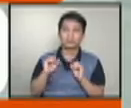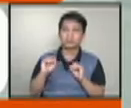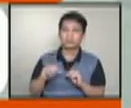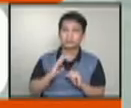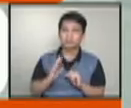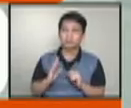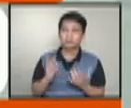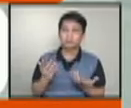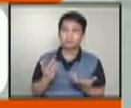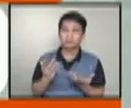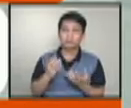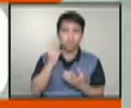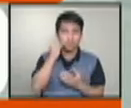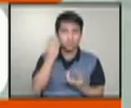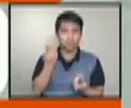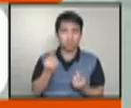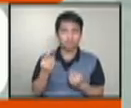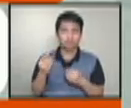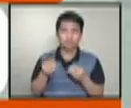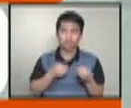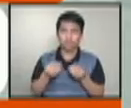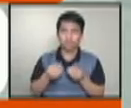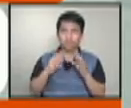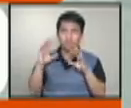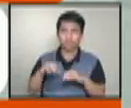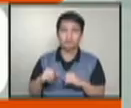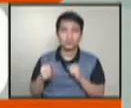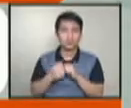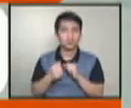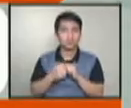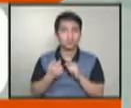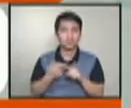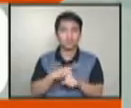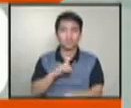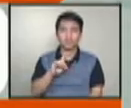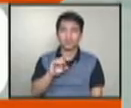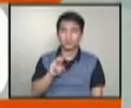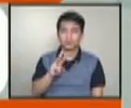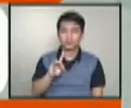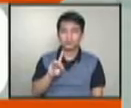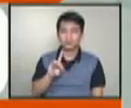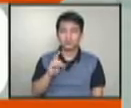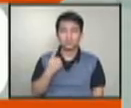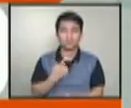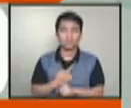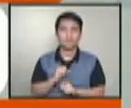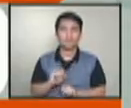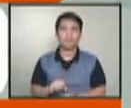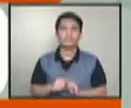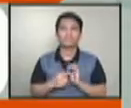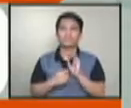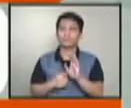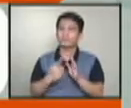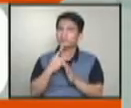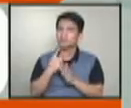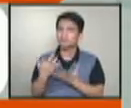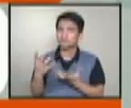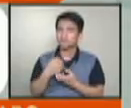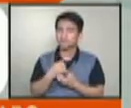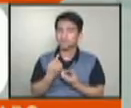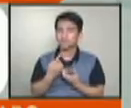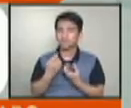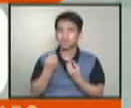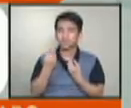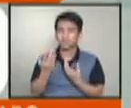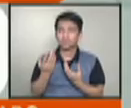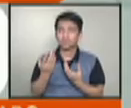so Major, dapat pag gumawa kayo ng operation para panghulihin to, may kasama ho mga taga DSWD, ano po? Opo, ganun po talaga, sir, kasi it's an over